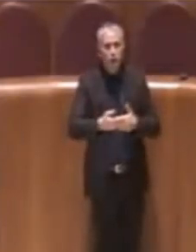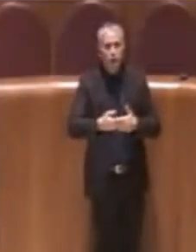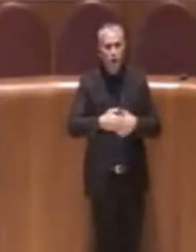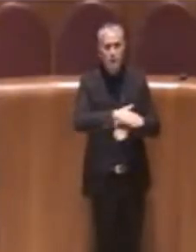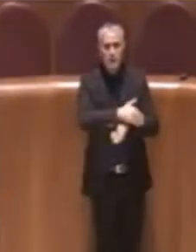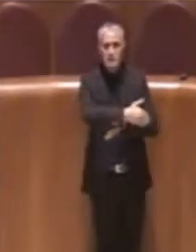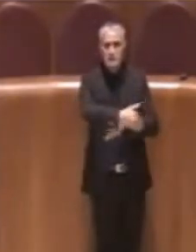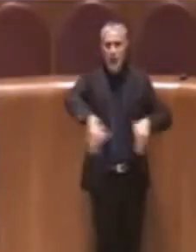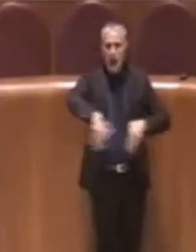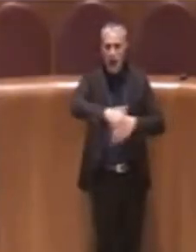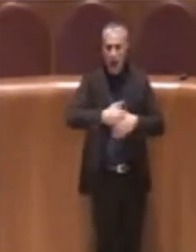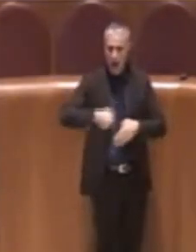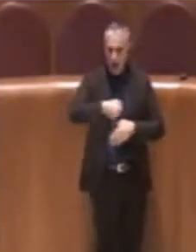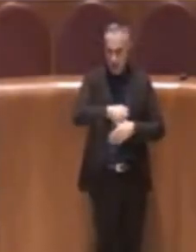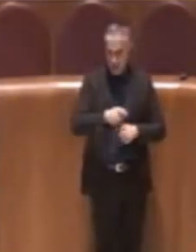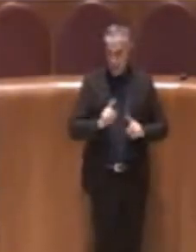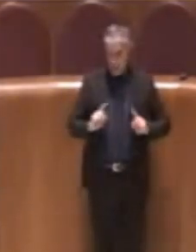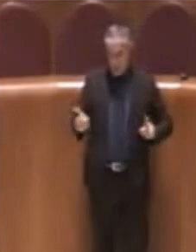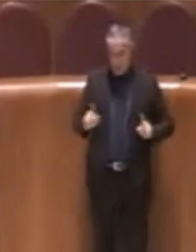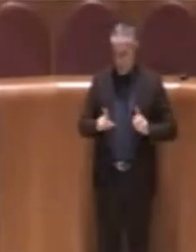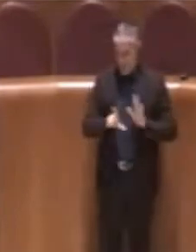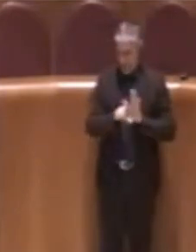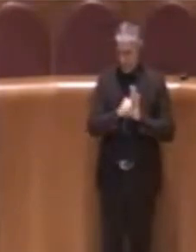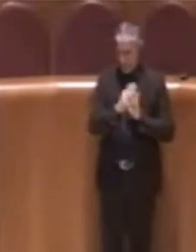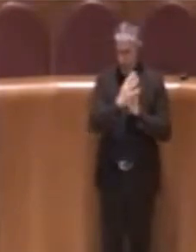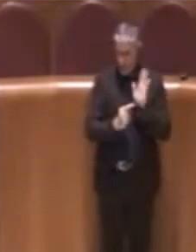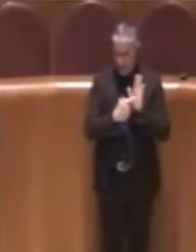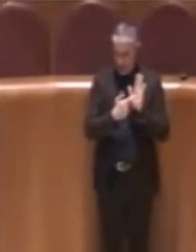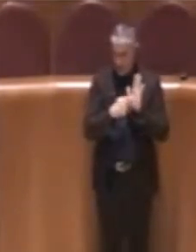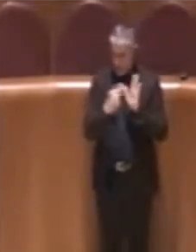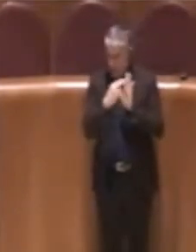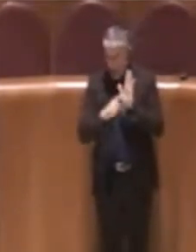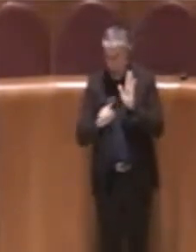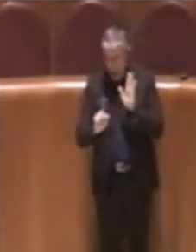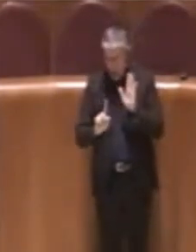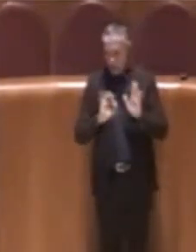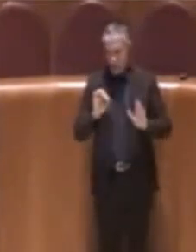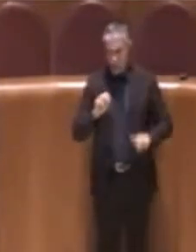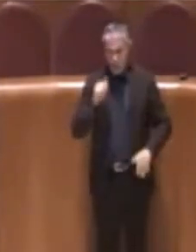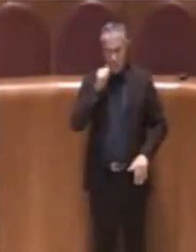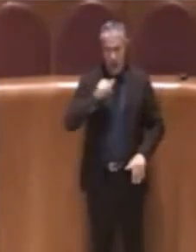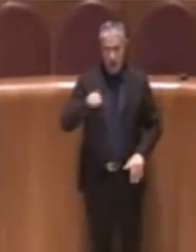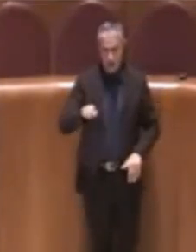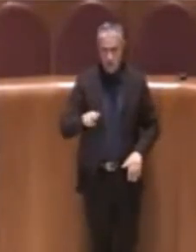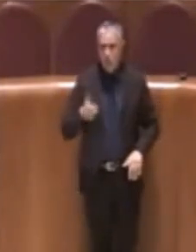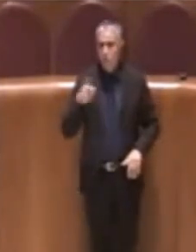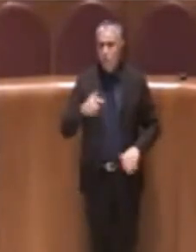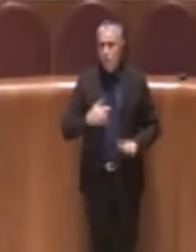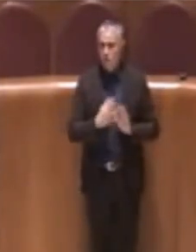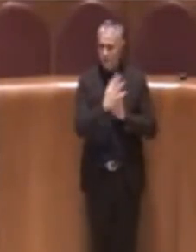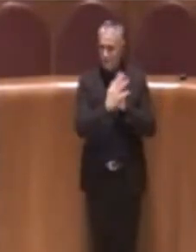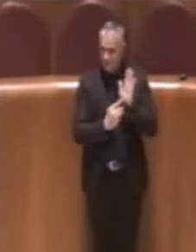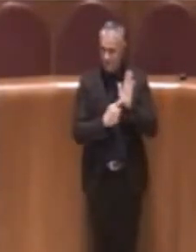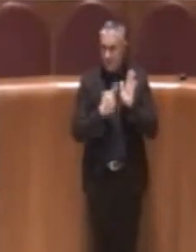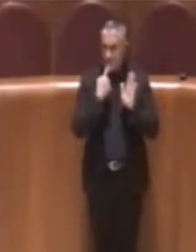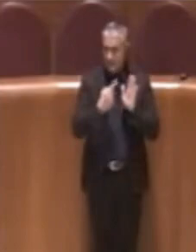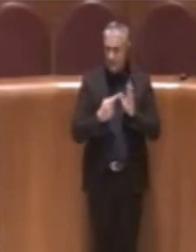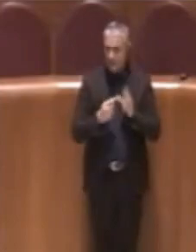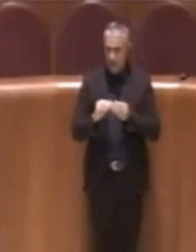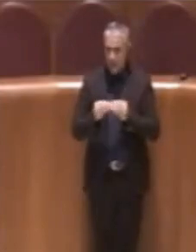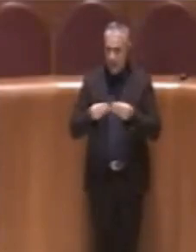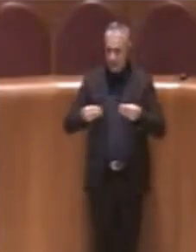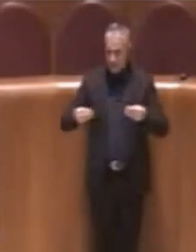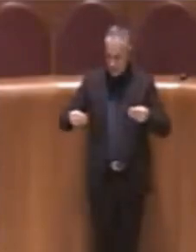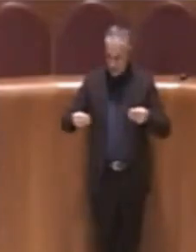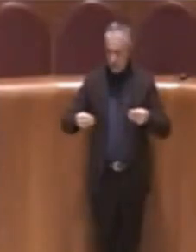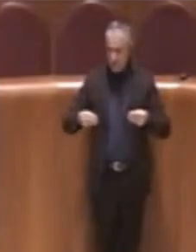delibera oppure è in malafede, perché la lettera specifica dice che le attrezzature necessarie,